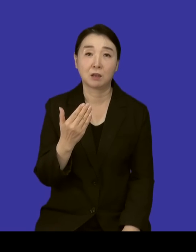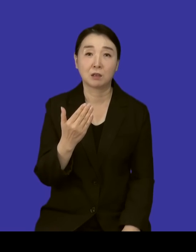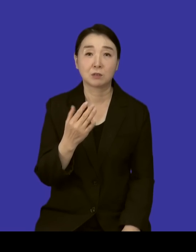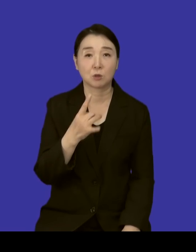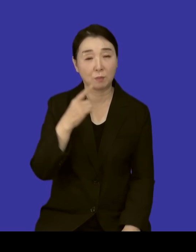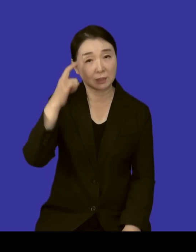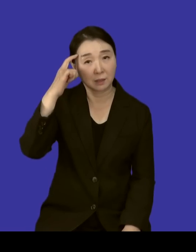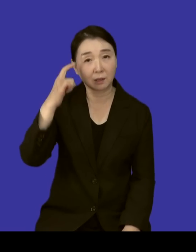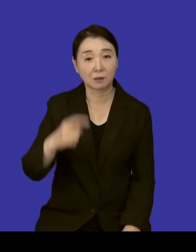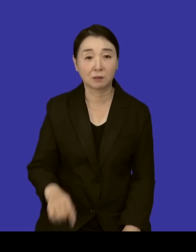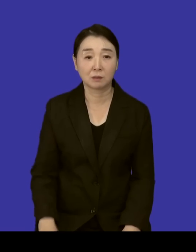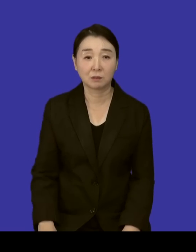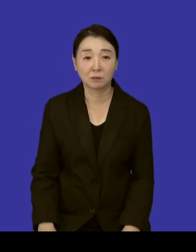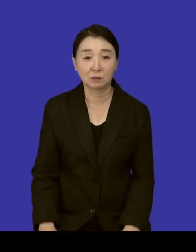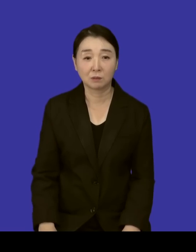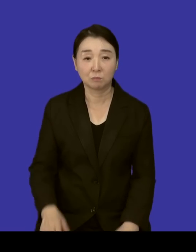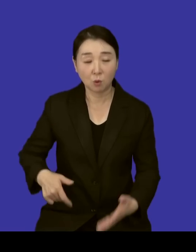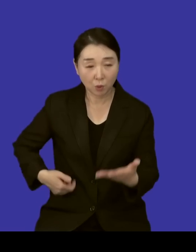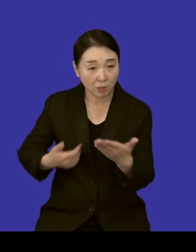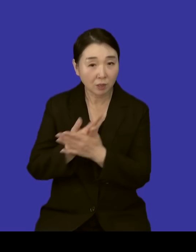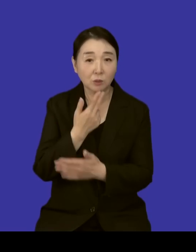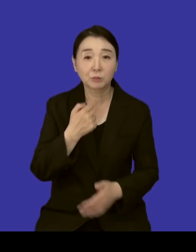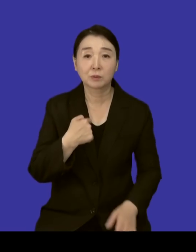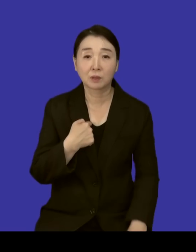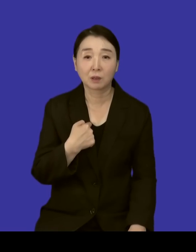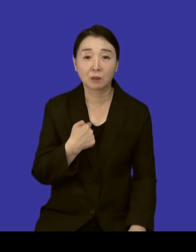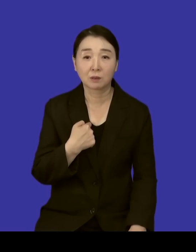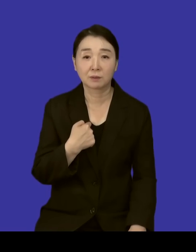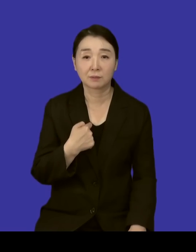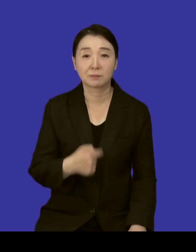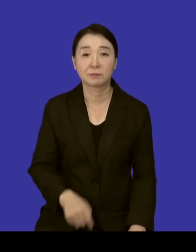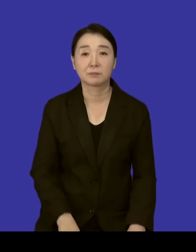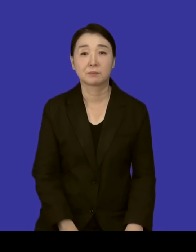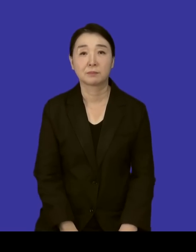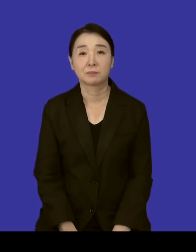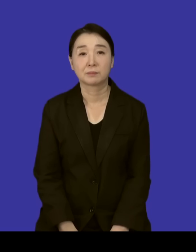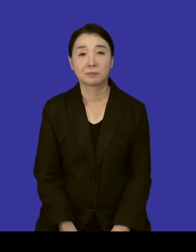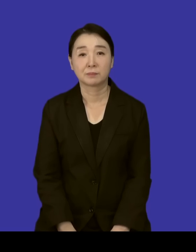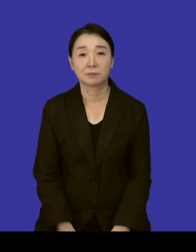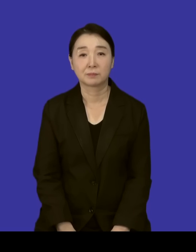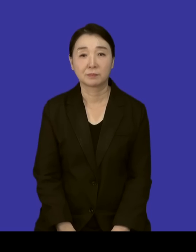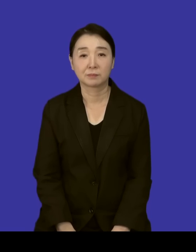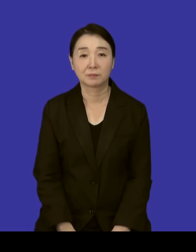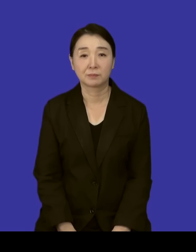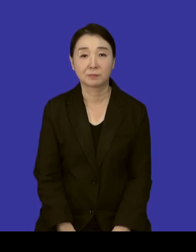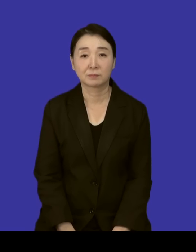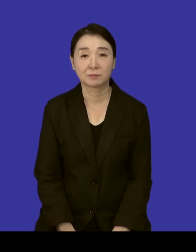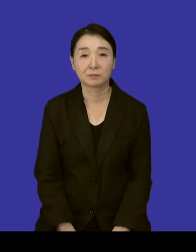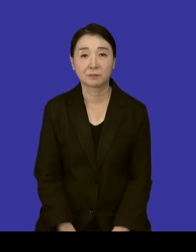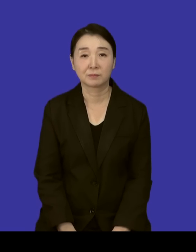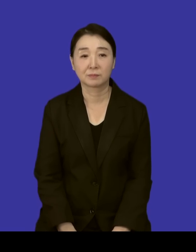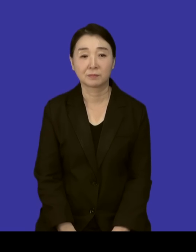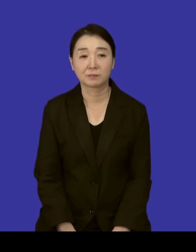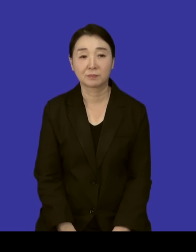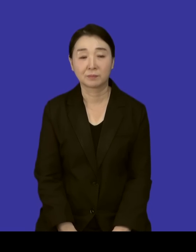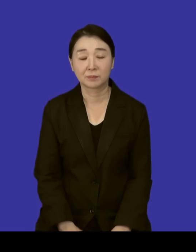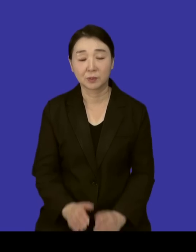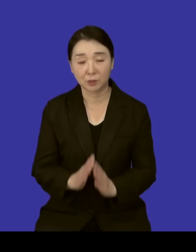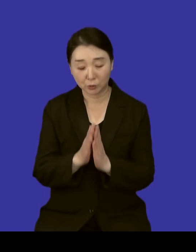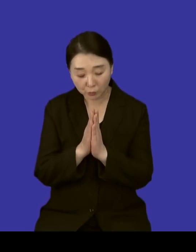거예요. 예, 뭘 회개할 게 없어. 예, 아무리 생각해봐도. 예, 다